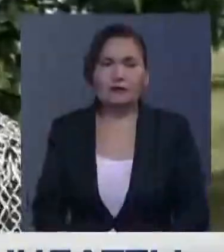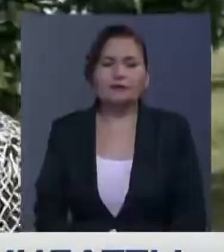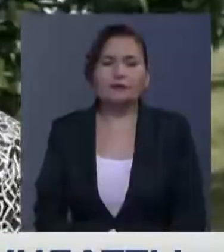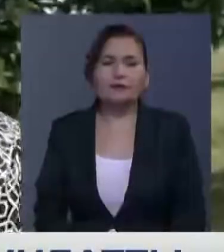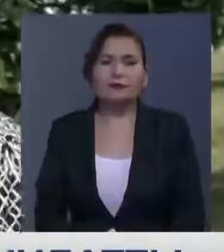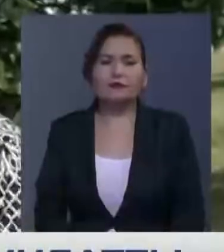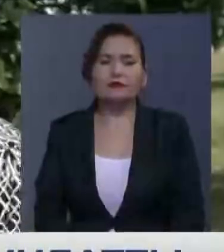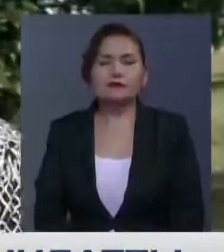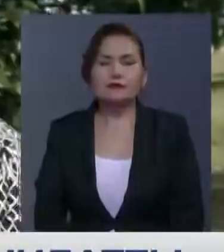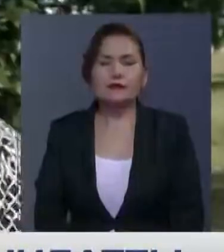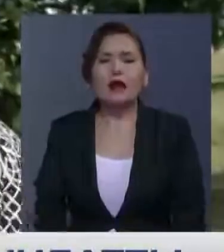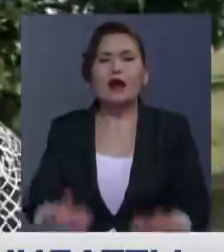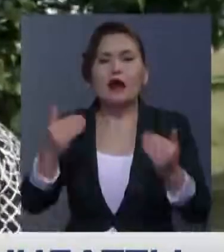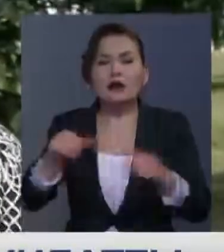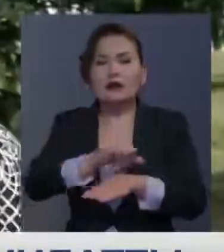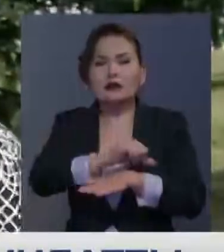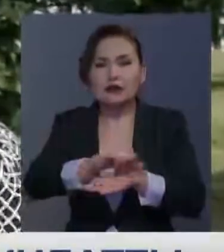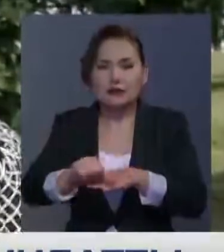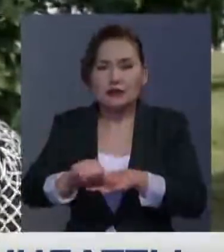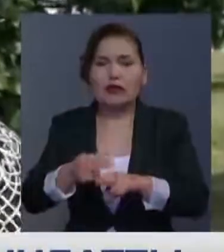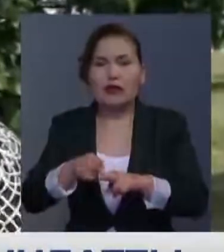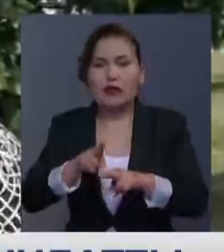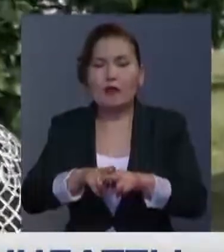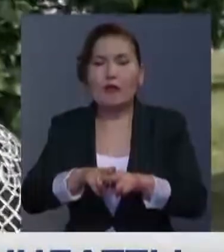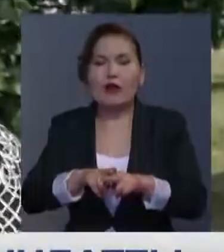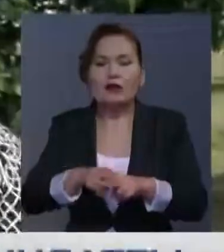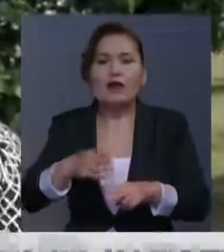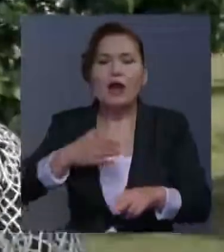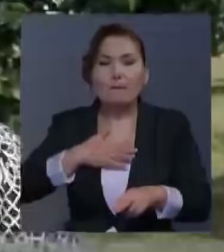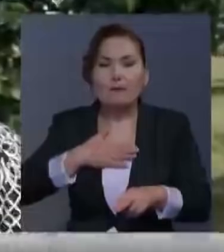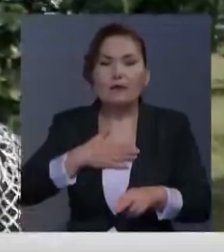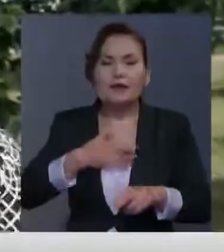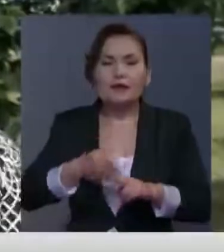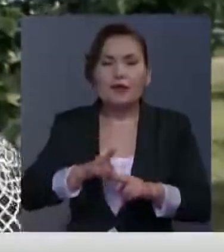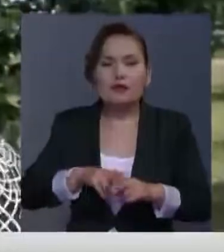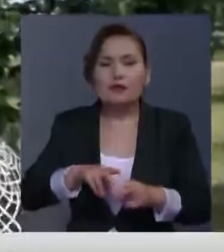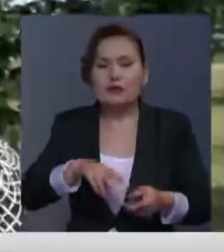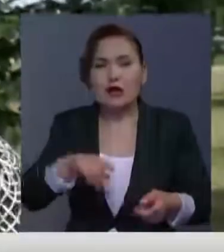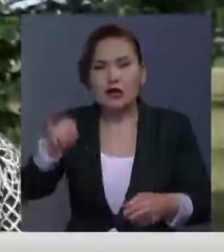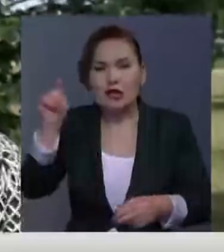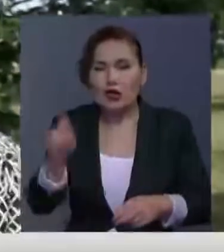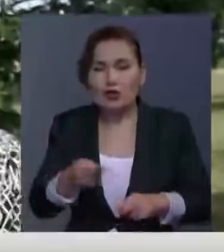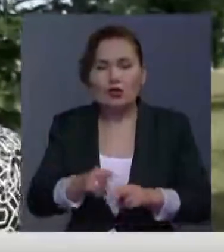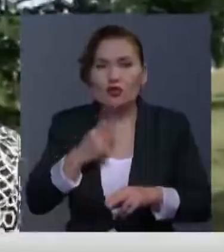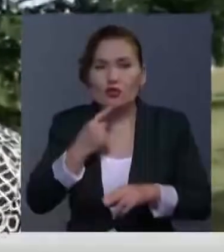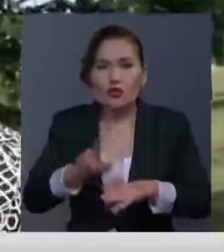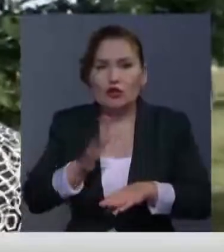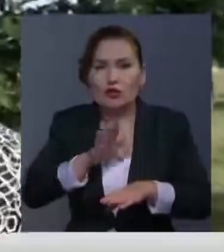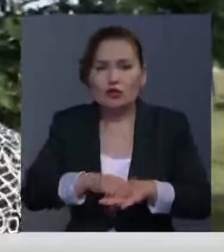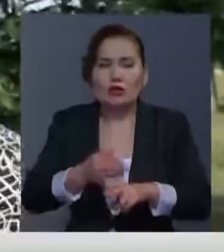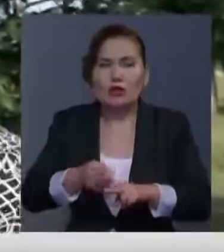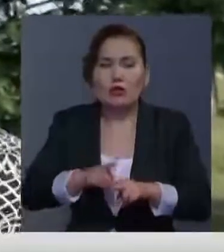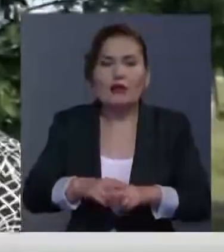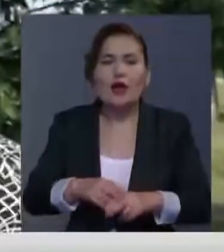Находимся в режиме ожидания. Қазір шекарадан өту үшін қолайлы сәтті күтіп отырмын. Отбасымды асырау үшін Түркияға барып жұмыс істесем бе деп